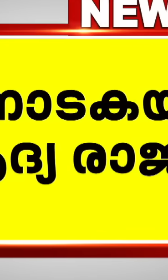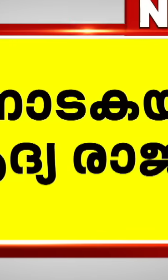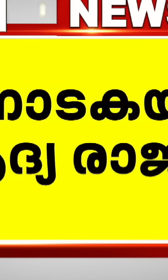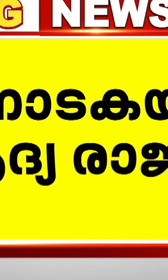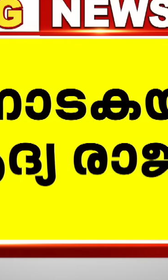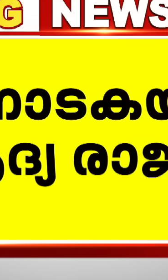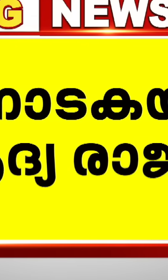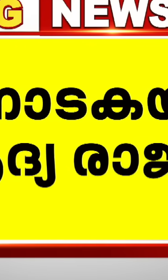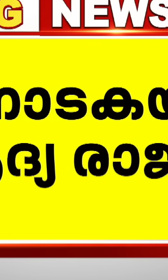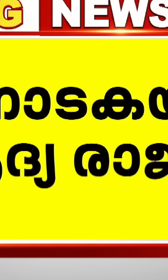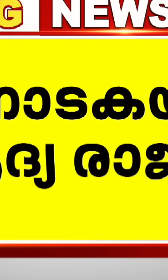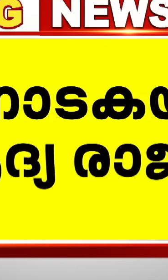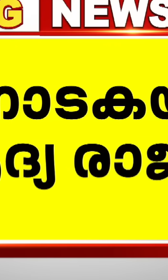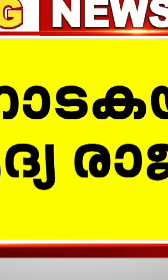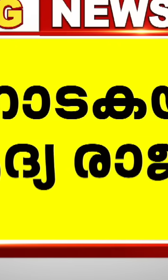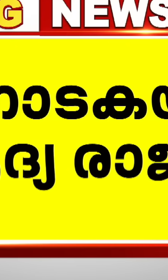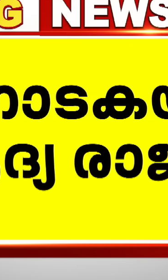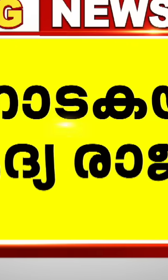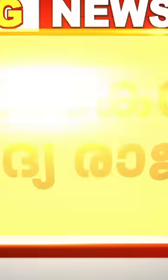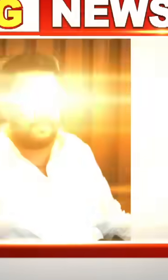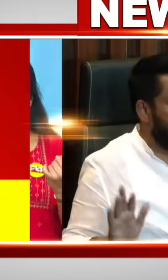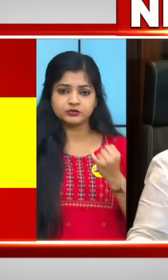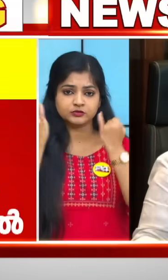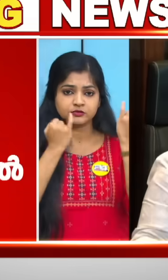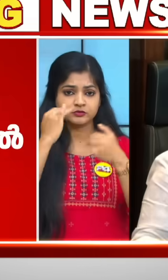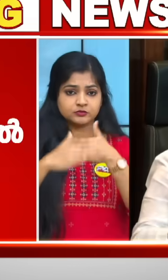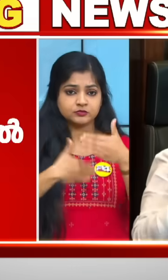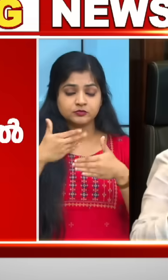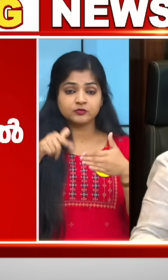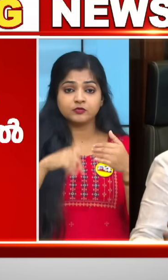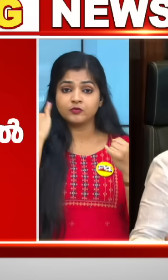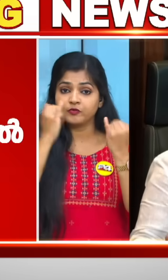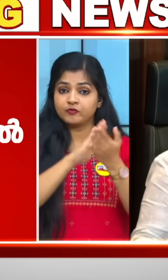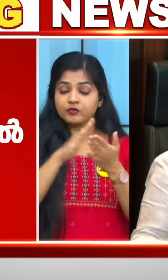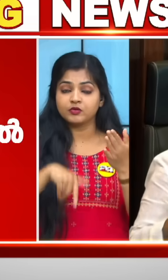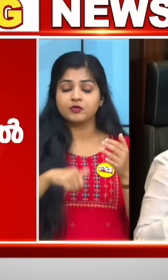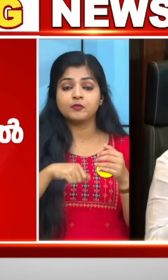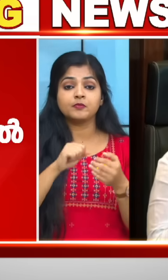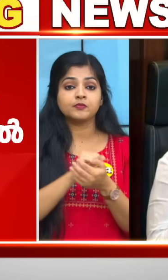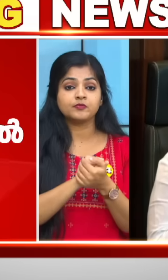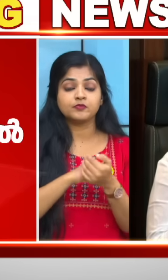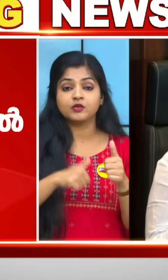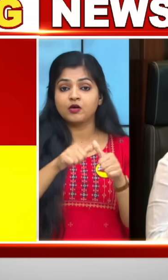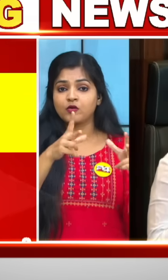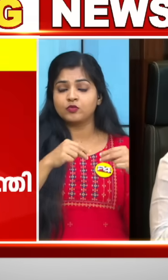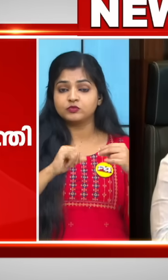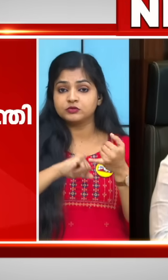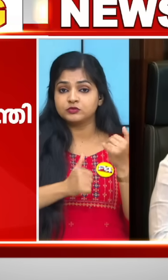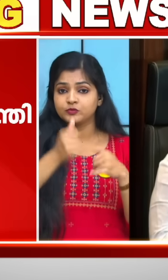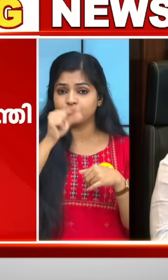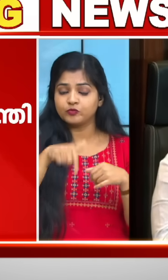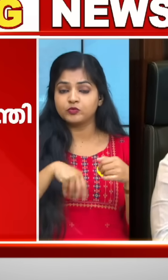ഇതിൽ വകുപ്പുതല അന്വേഷണം നടന്നു ആ വകുപ്പുതല അന്വേഷണത്തെ തുടർന്ന് അക്കൗണ്ടൻസ് സൂപ്രണ്ട് ഉൾപ്പെടെ മൂന്ന് ഉദ്യോഗസ്ഥരെ സസ്പെൻഡ്